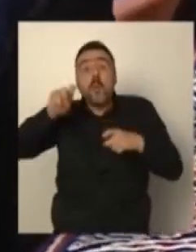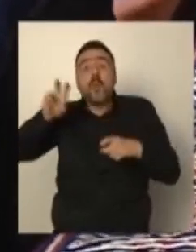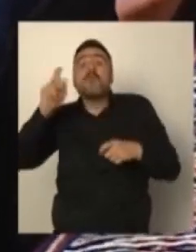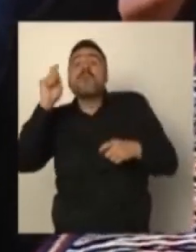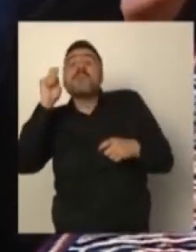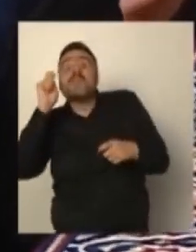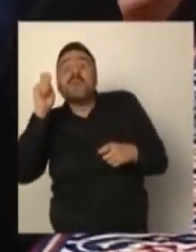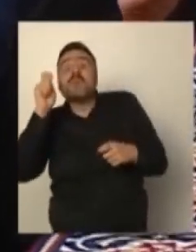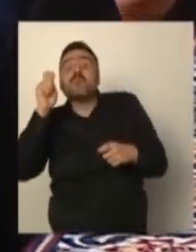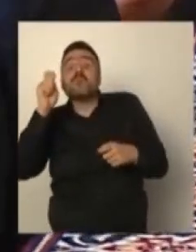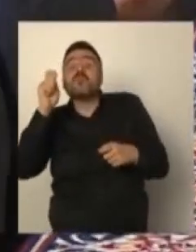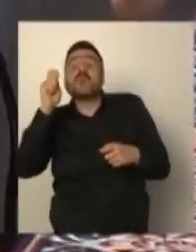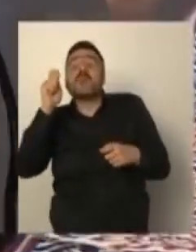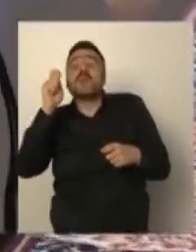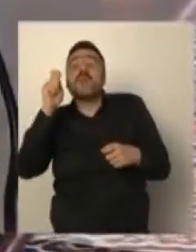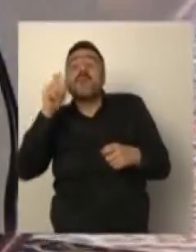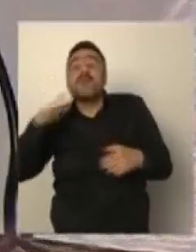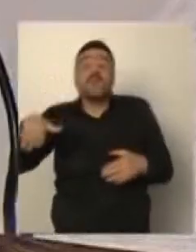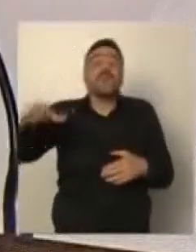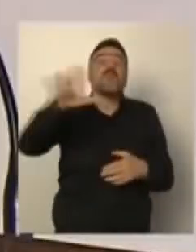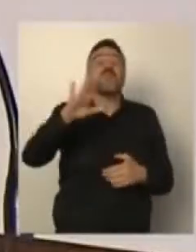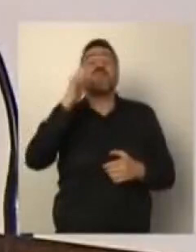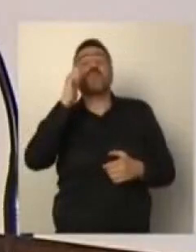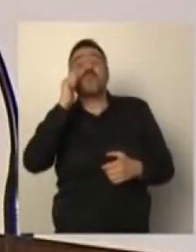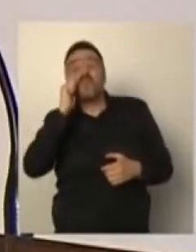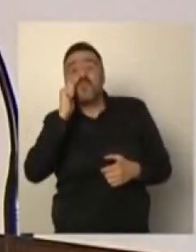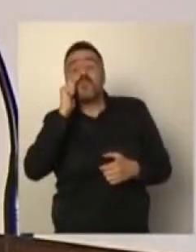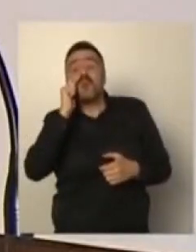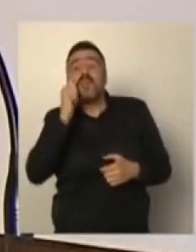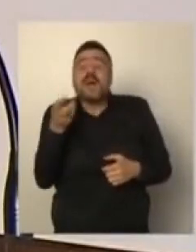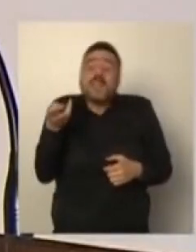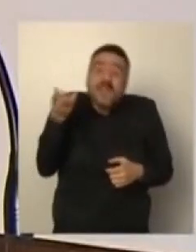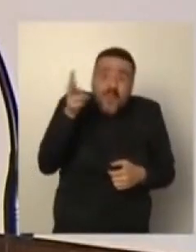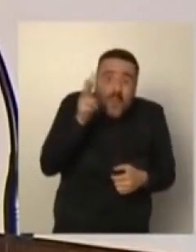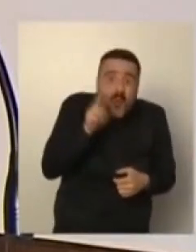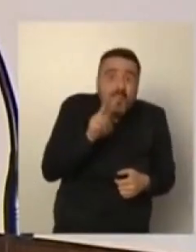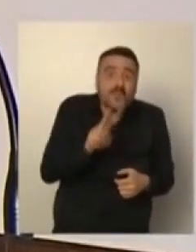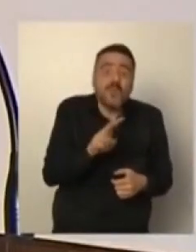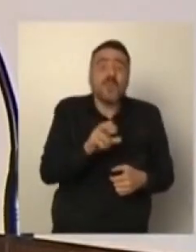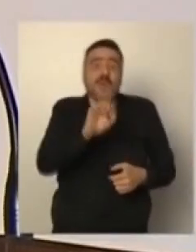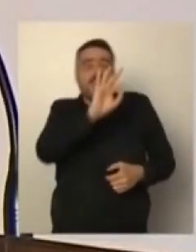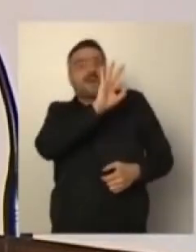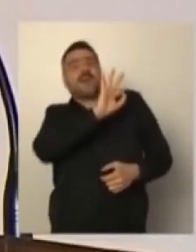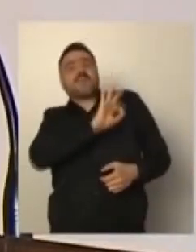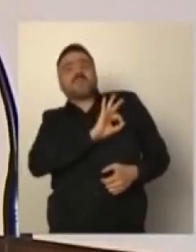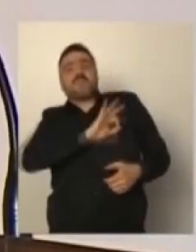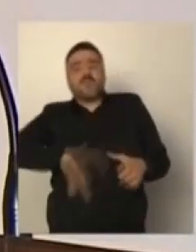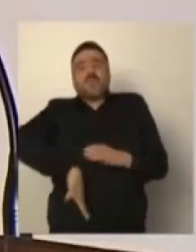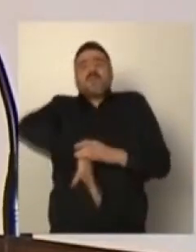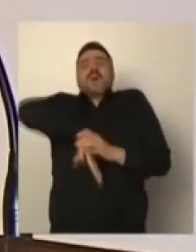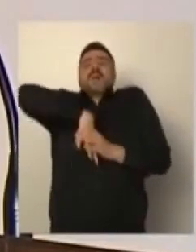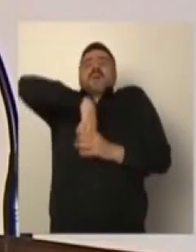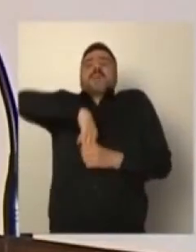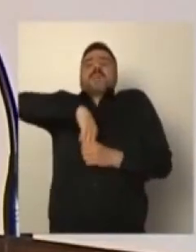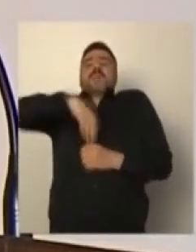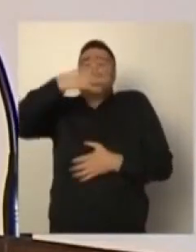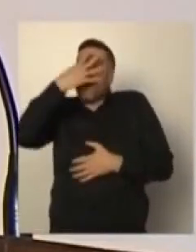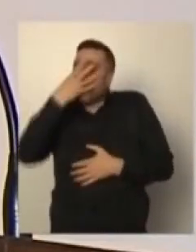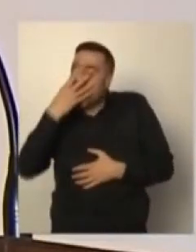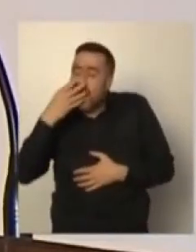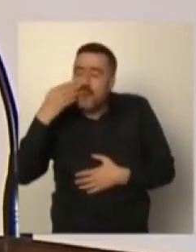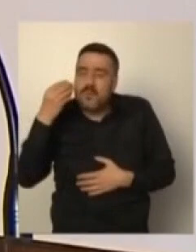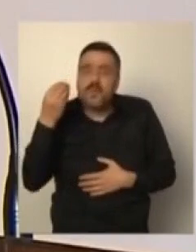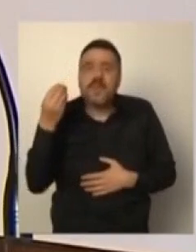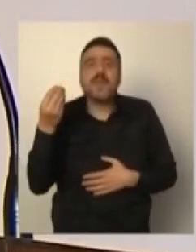kadar bütün şehitlerimizin ve vefat etmiş olan gazilerimizin de ruhlarına hediye